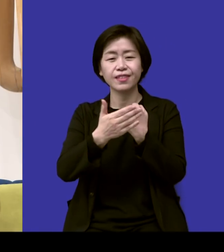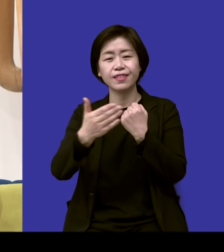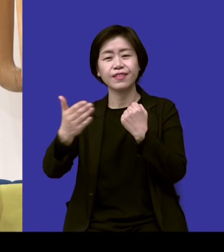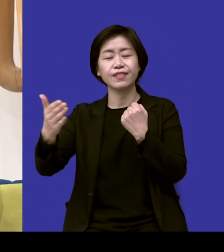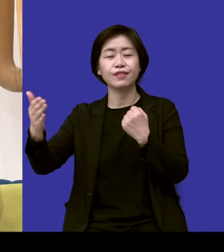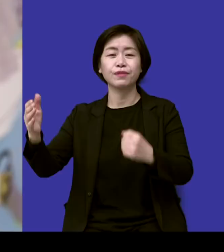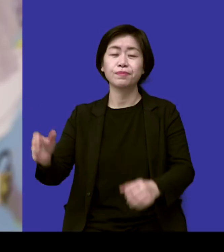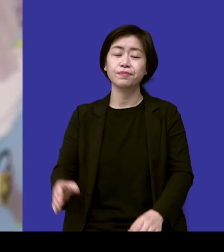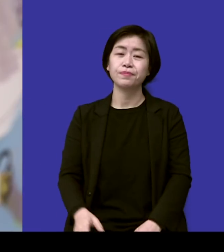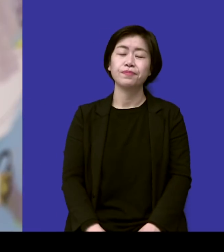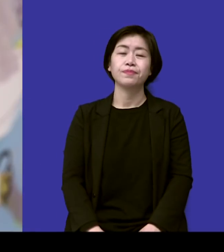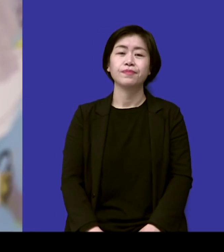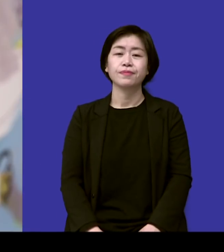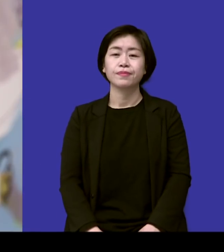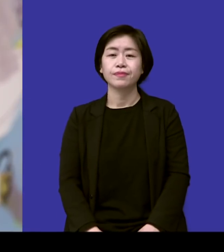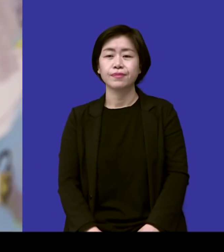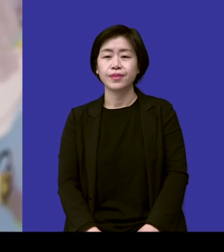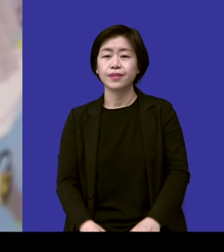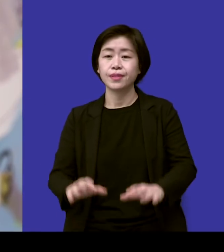것이니